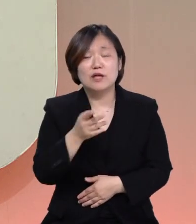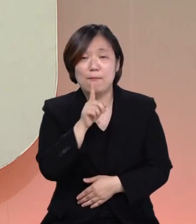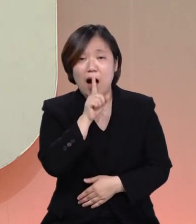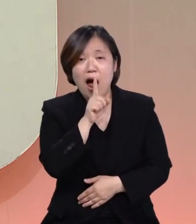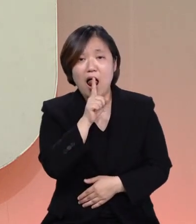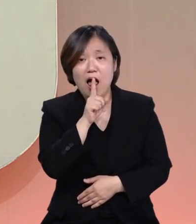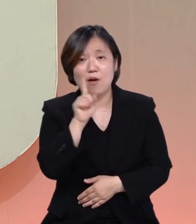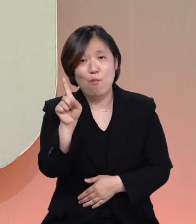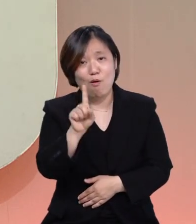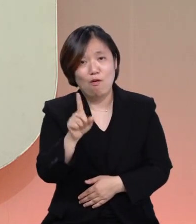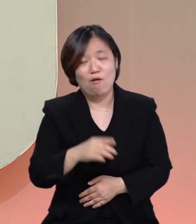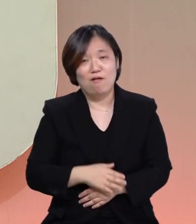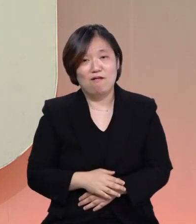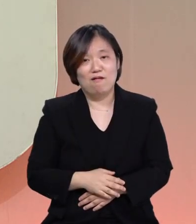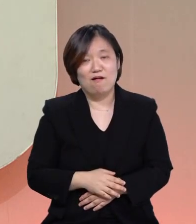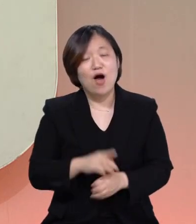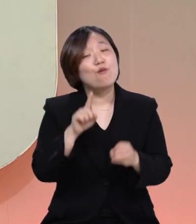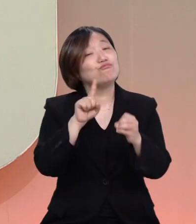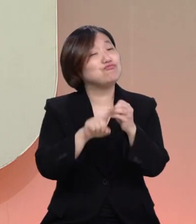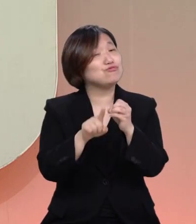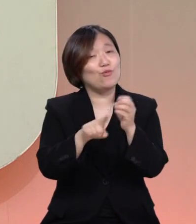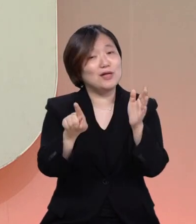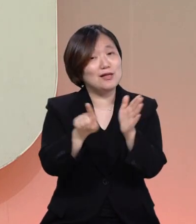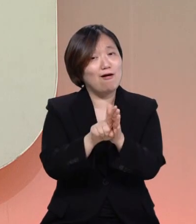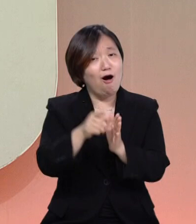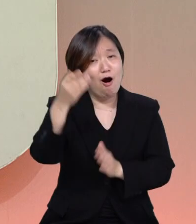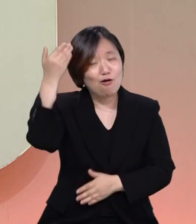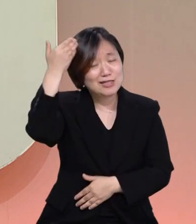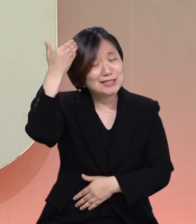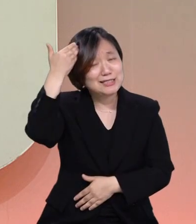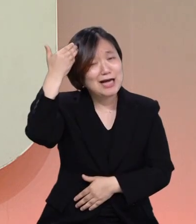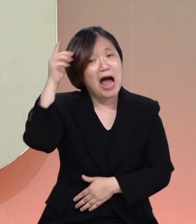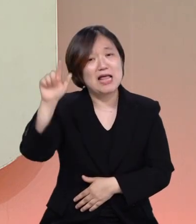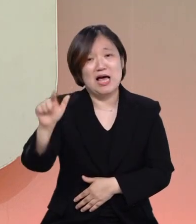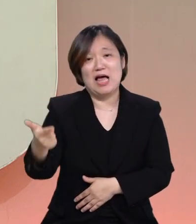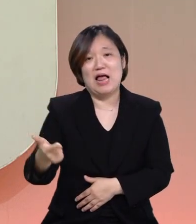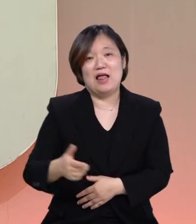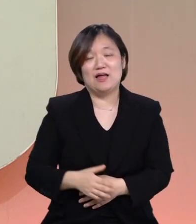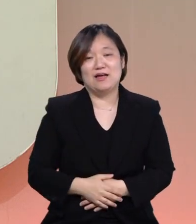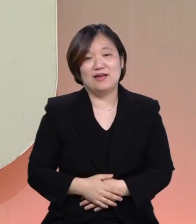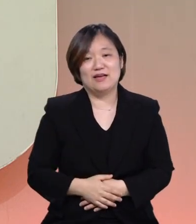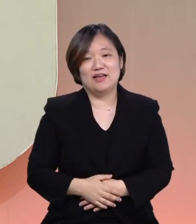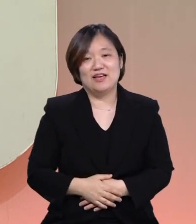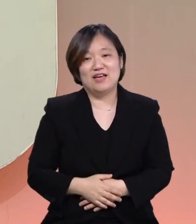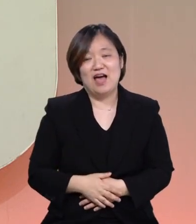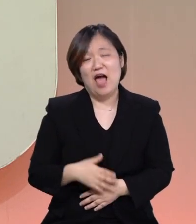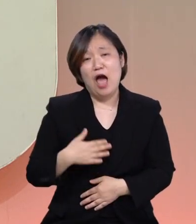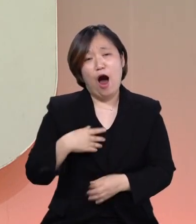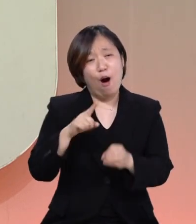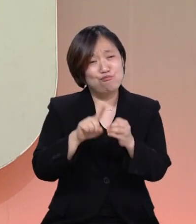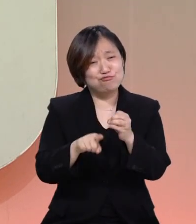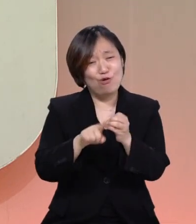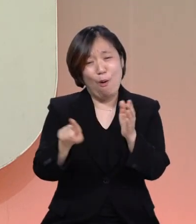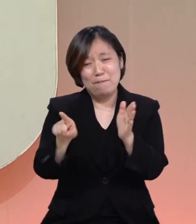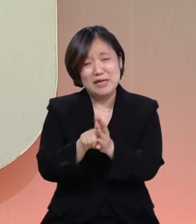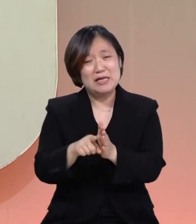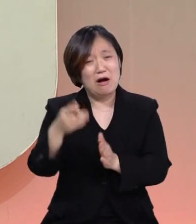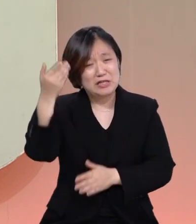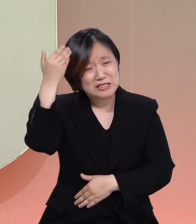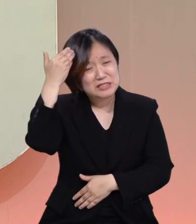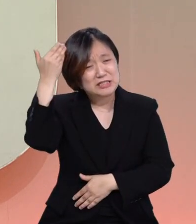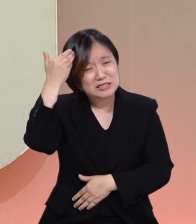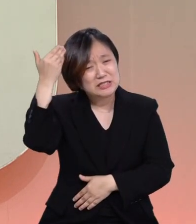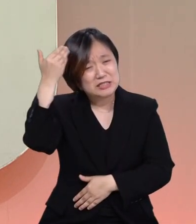있죠 불교는 지식의 종교가 아니다 그래서 불교를 머리로 지식으로만